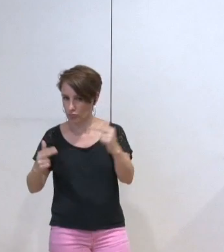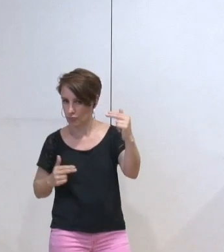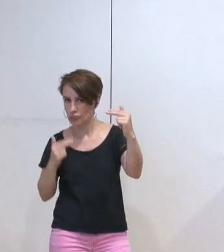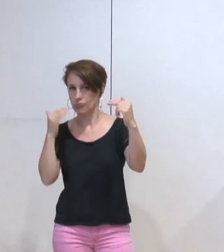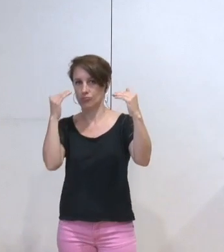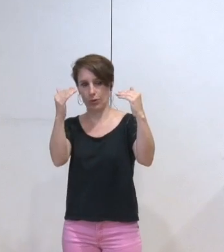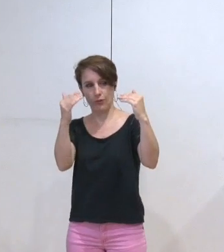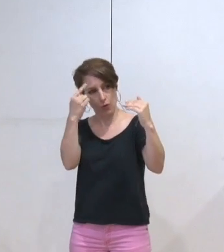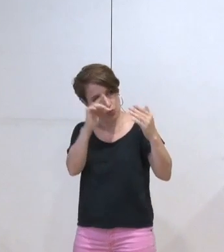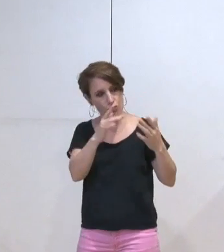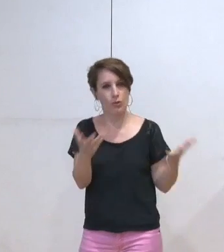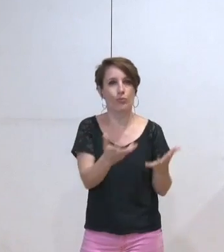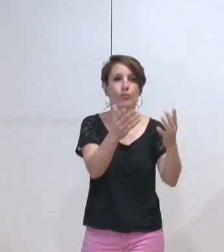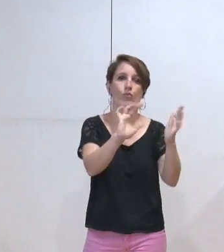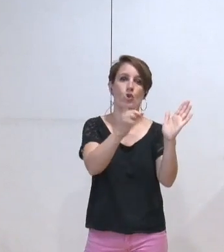personneel